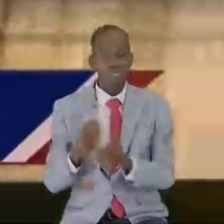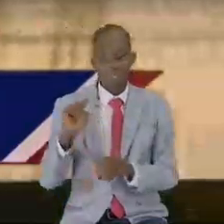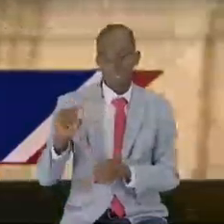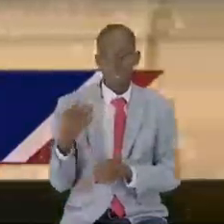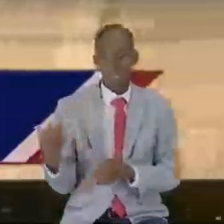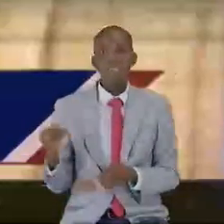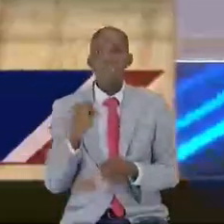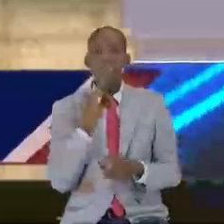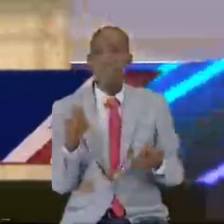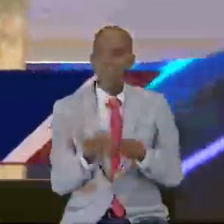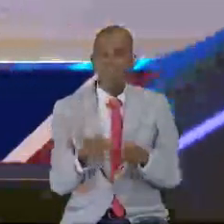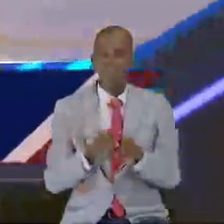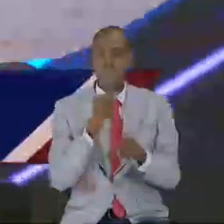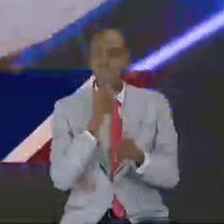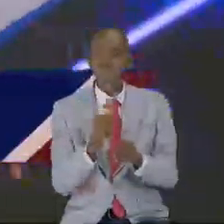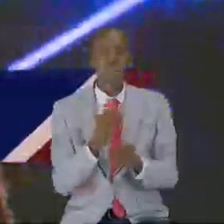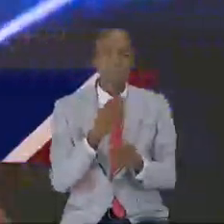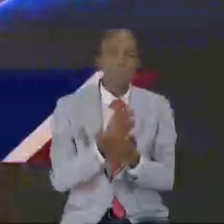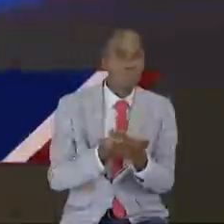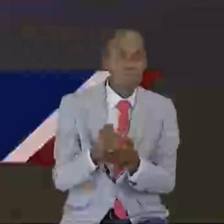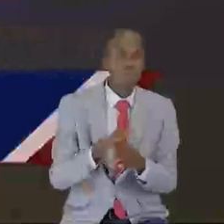les grandes.